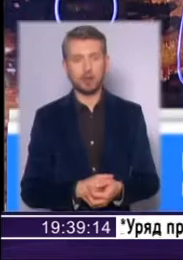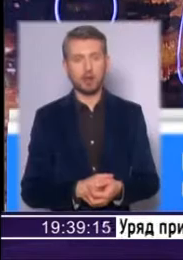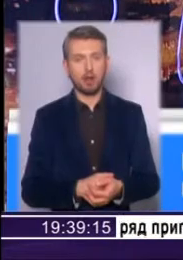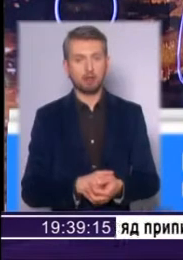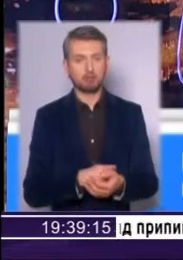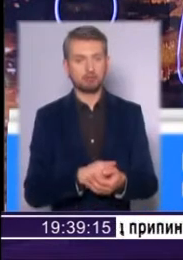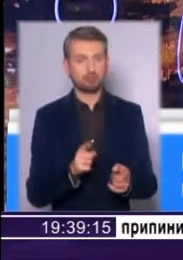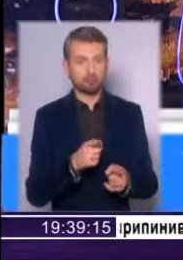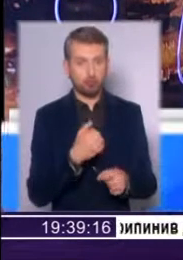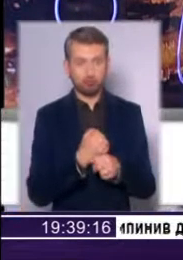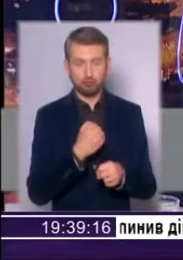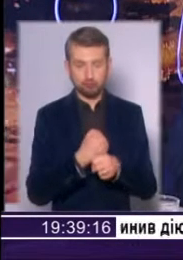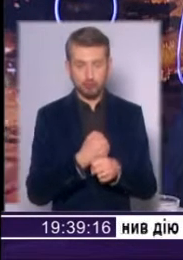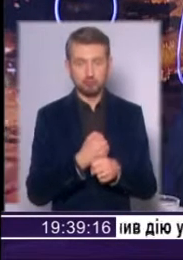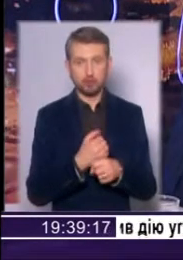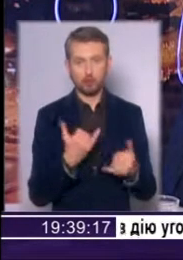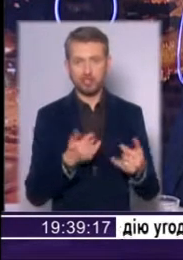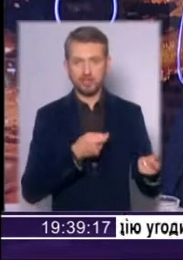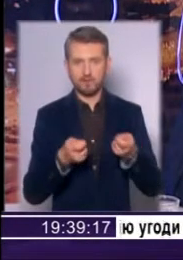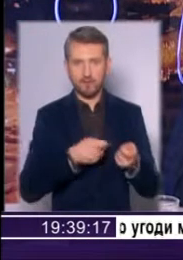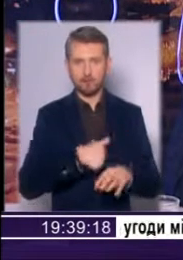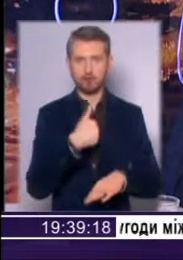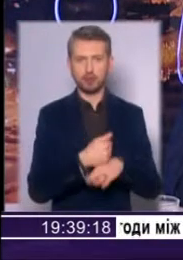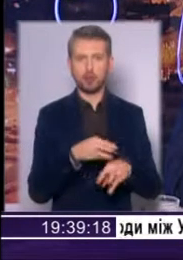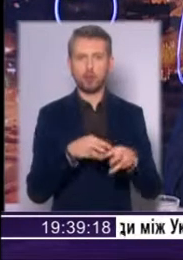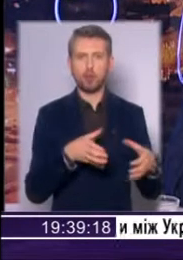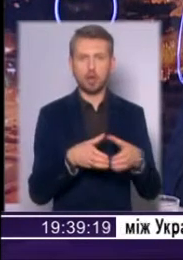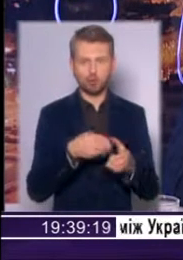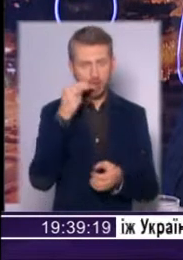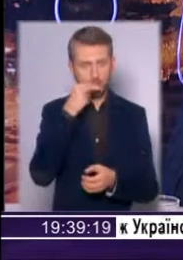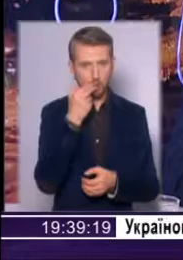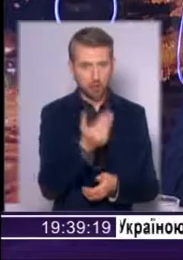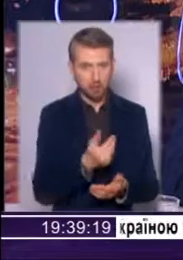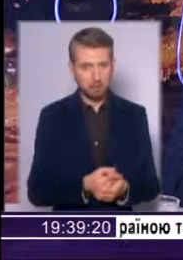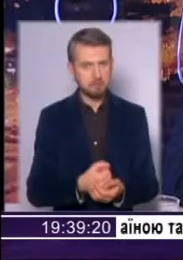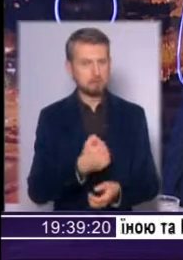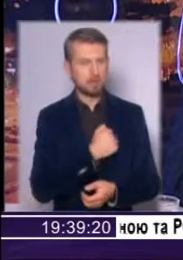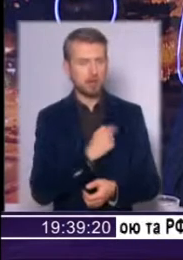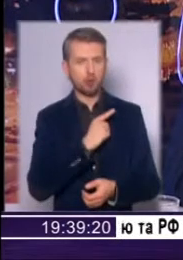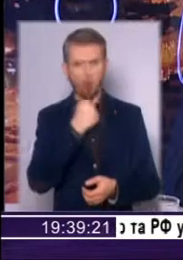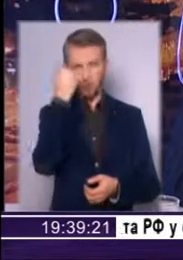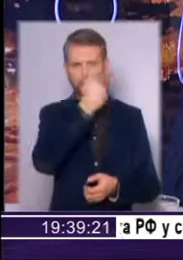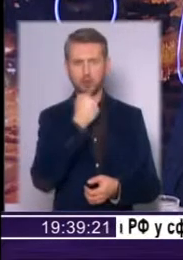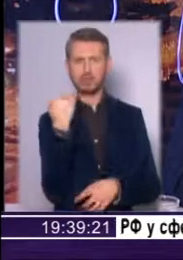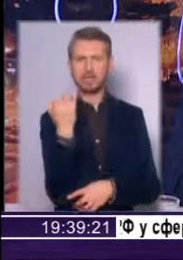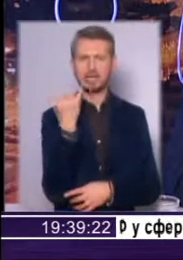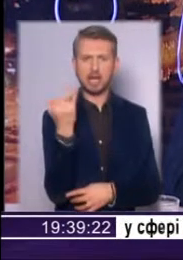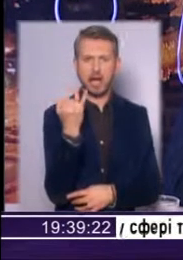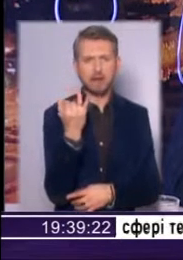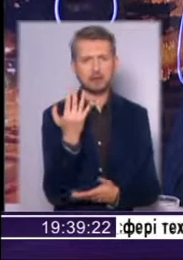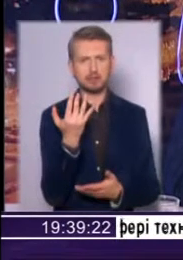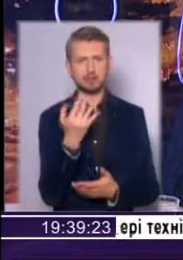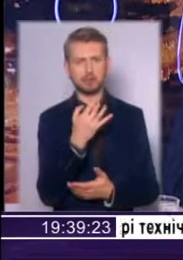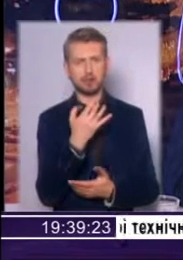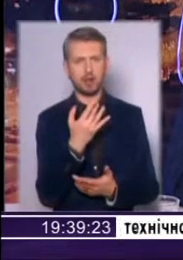з урядом Яценюком. Прикро те, що знову особисті мандати, там, інтереси там, особистої